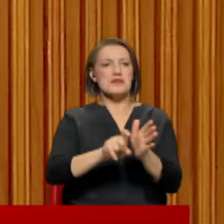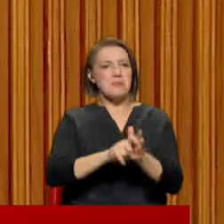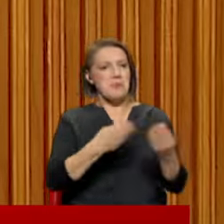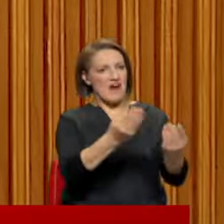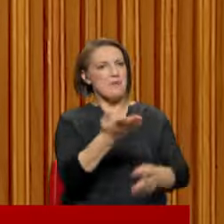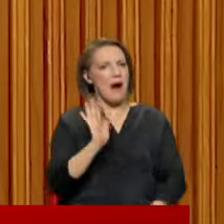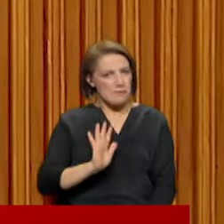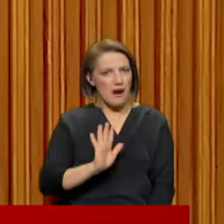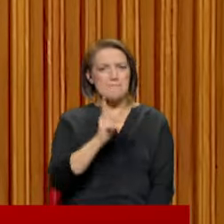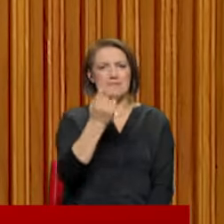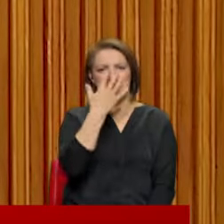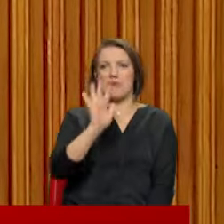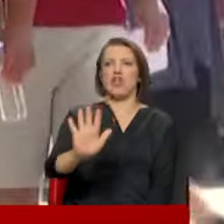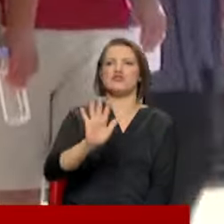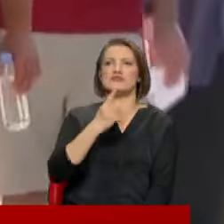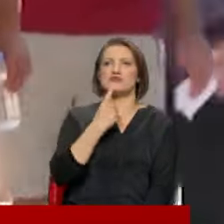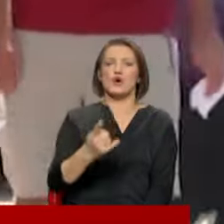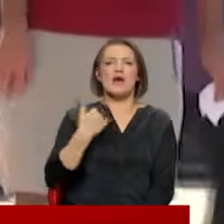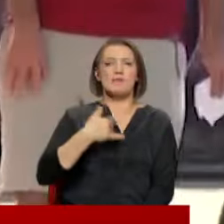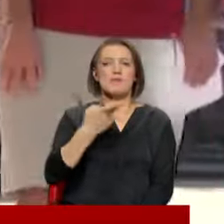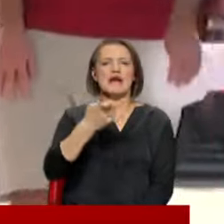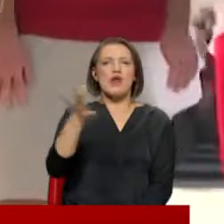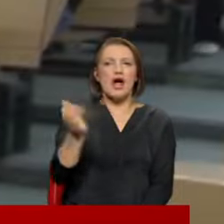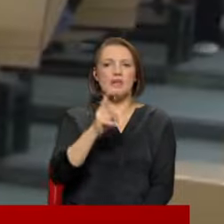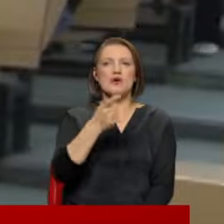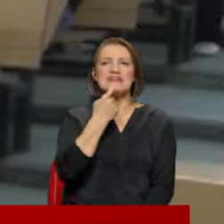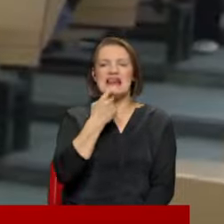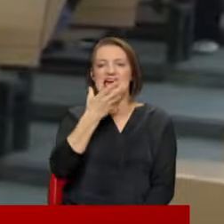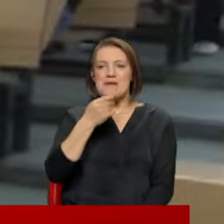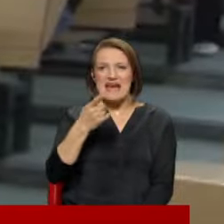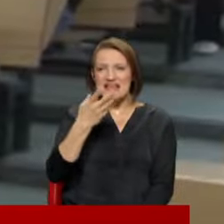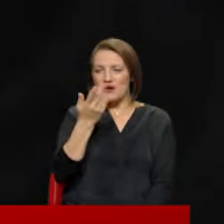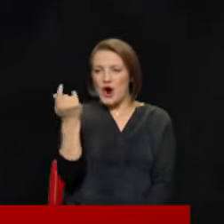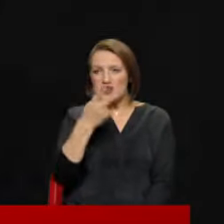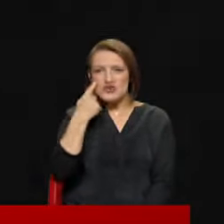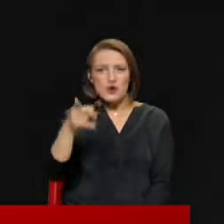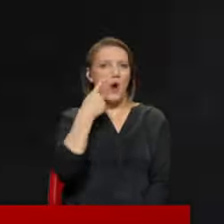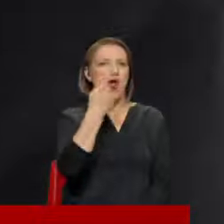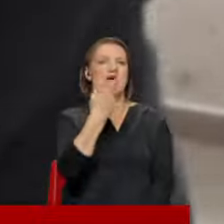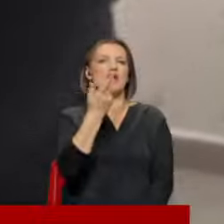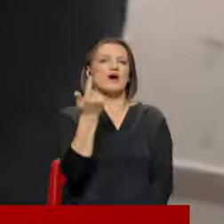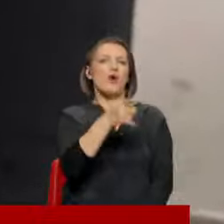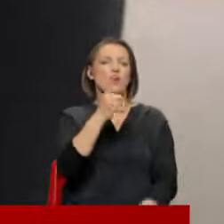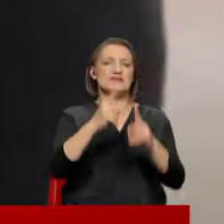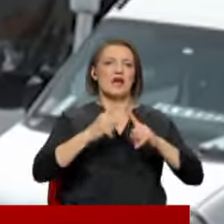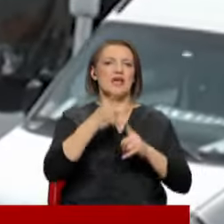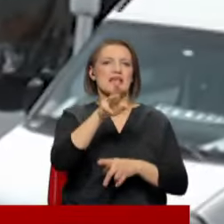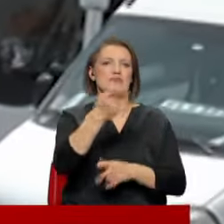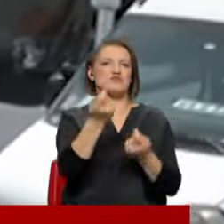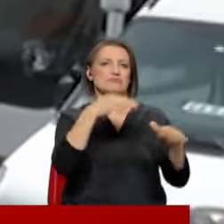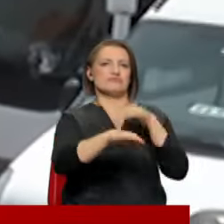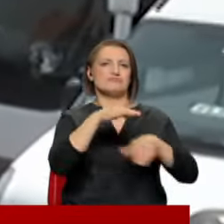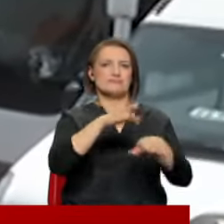verdim ama birazcık bekleyeceksin. Kamuya personel alımı o sene emekli olan personel sayısı kadar olacak. Savunma ve güvenlik hariç